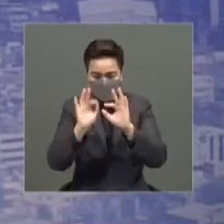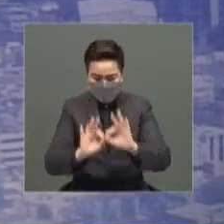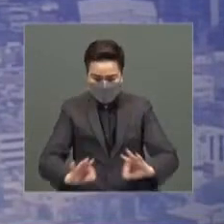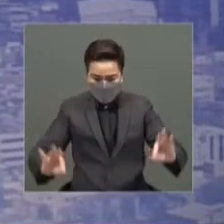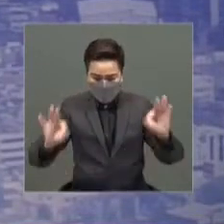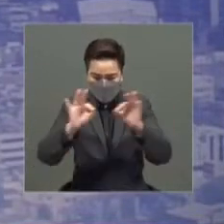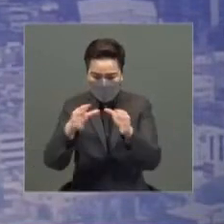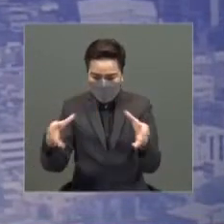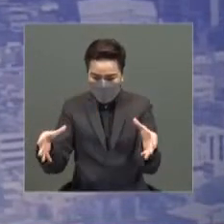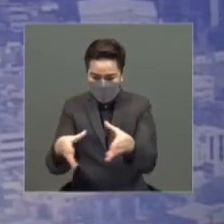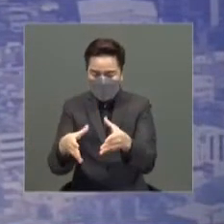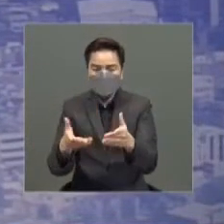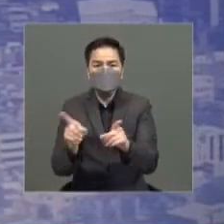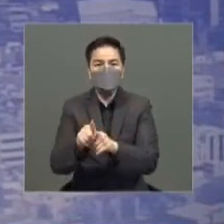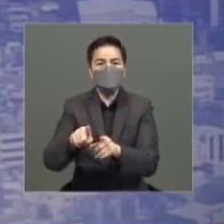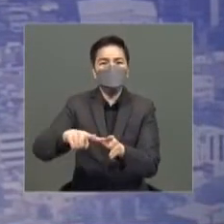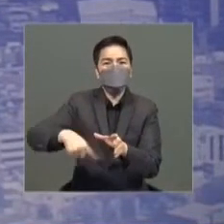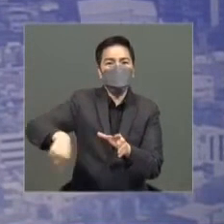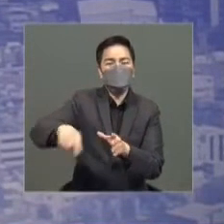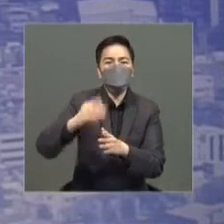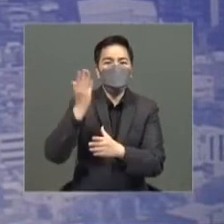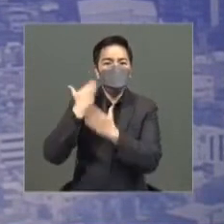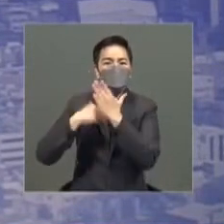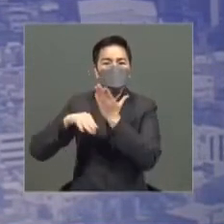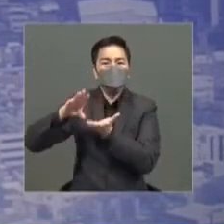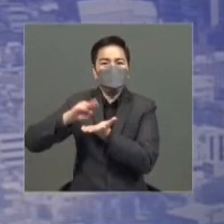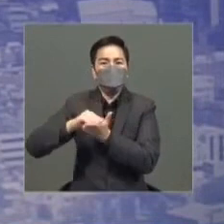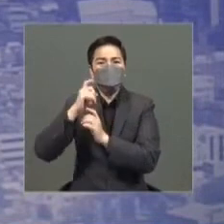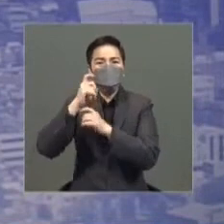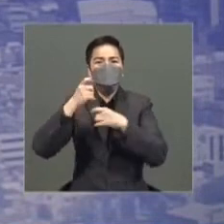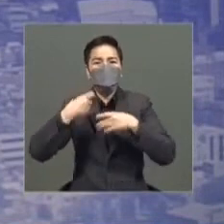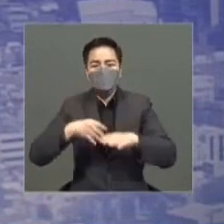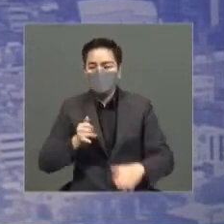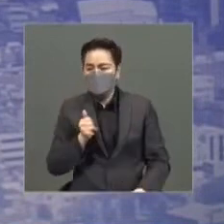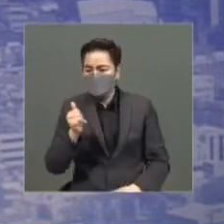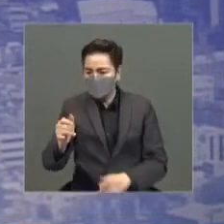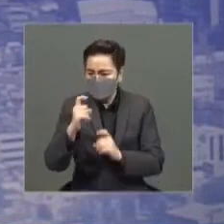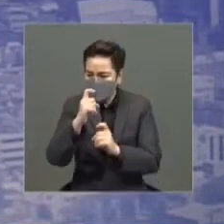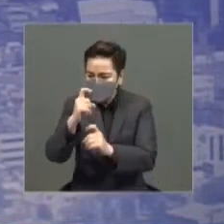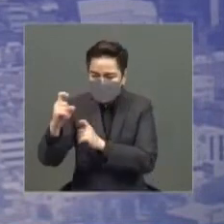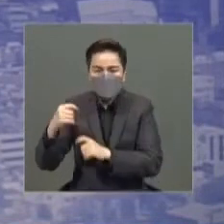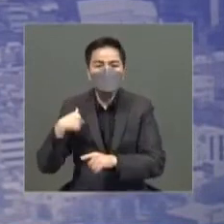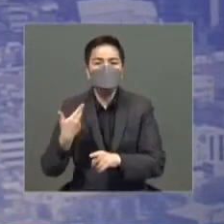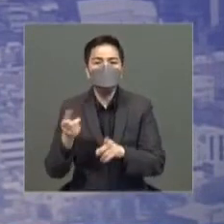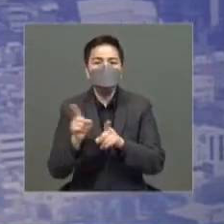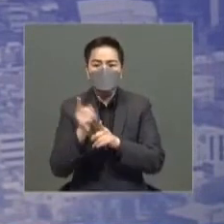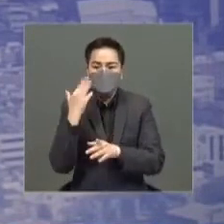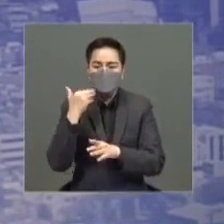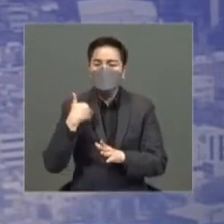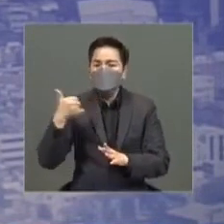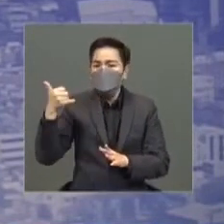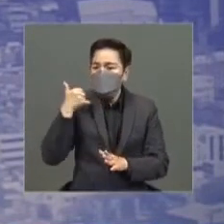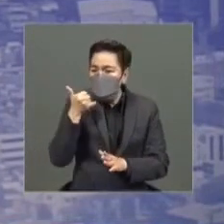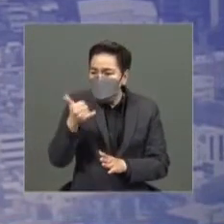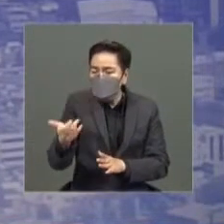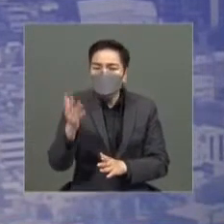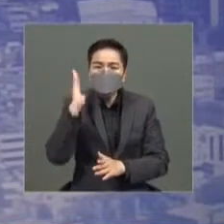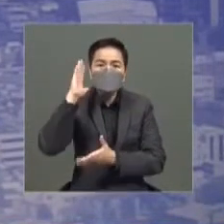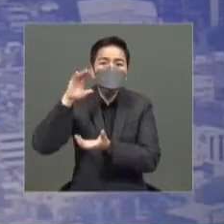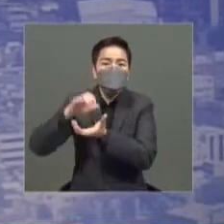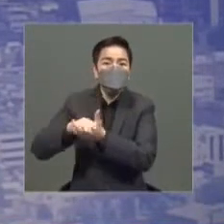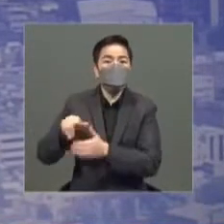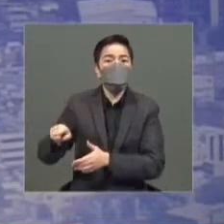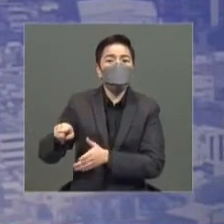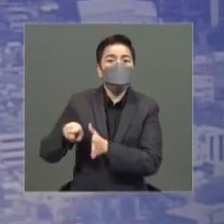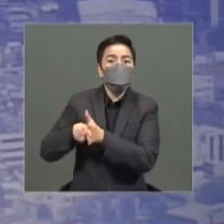ญกับกลุ่มที่ถือได้ว่ามีประวัติเสี่ยงสูงเดินทางพื้นที่เสี่ยงเช่นเรามีประวัติว่าสามีเราติด